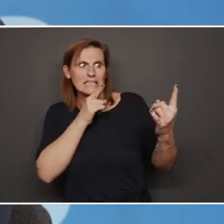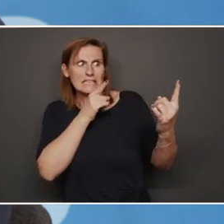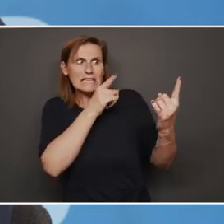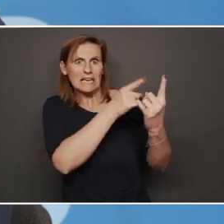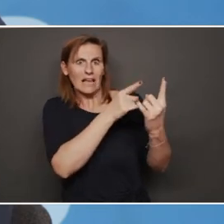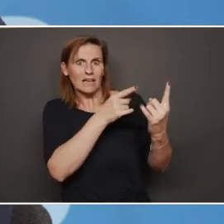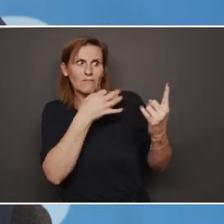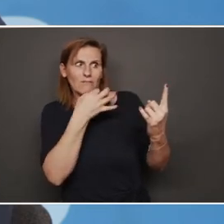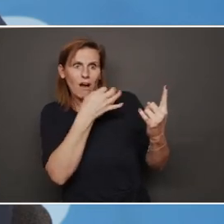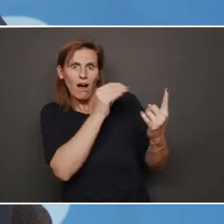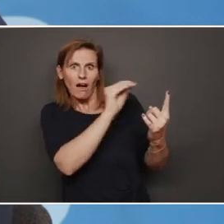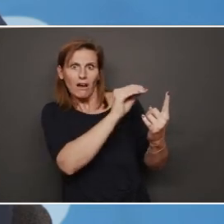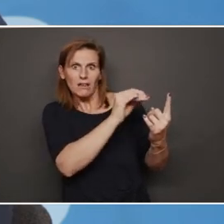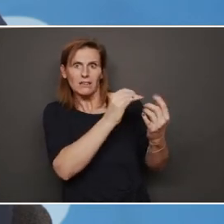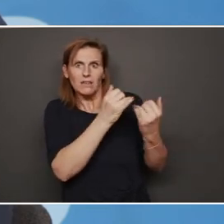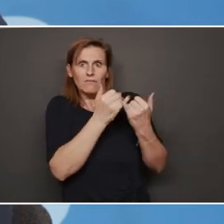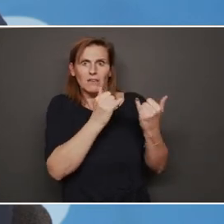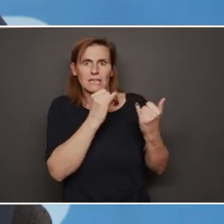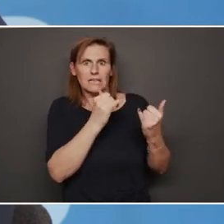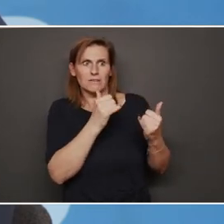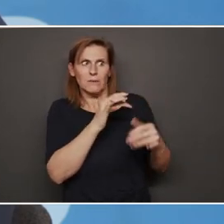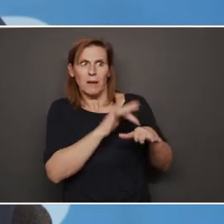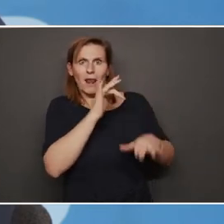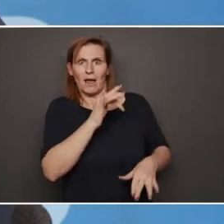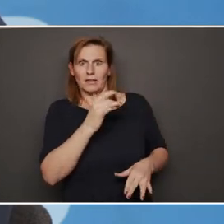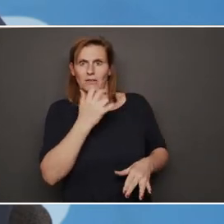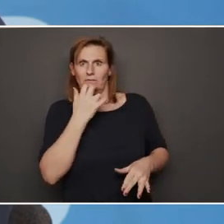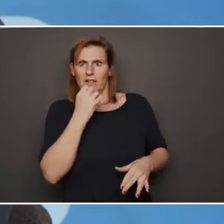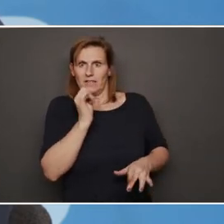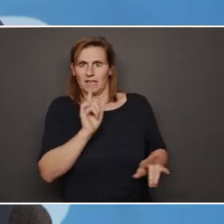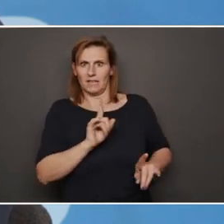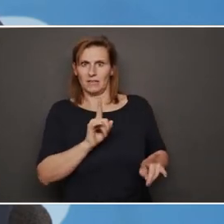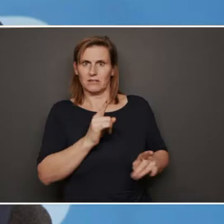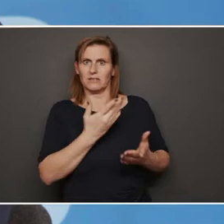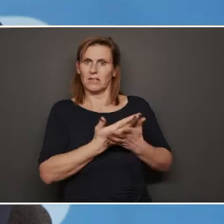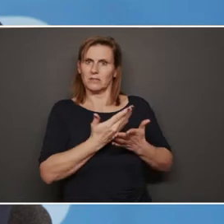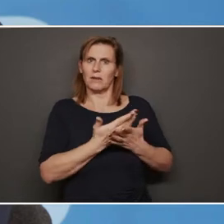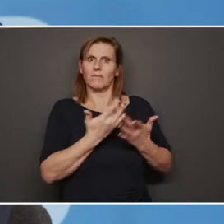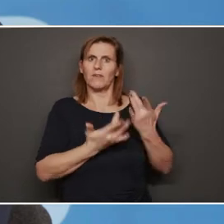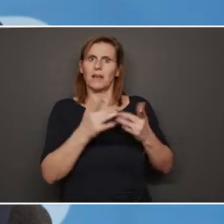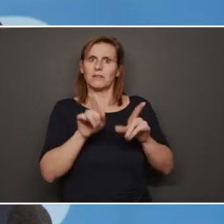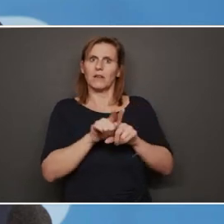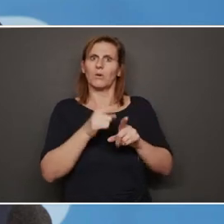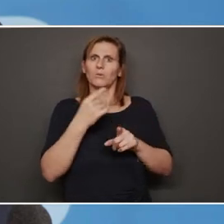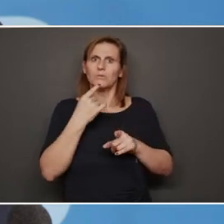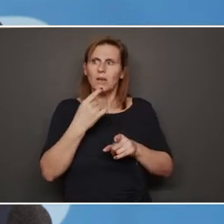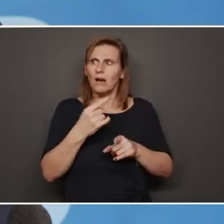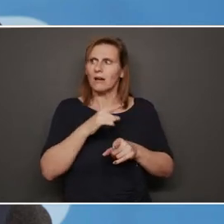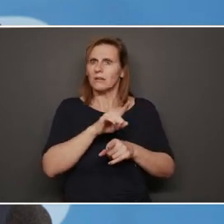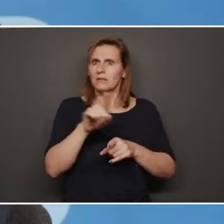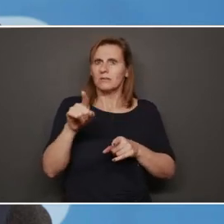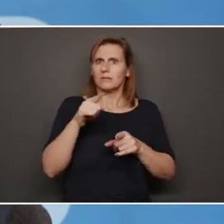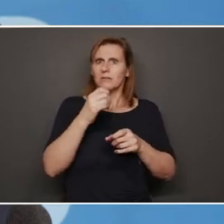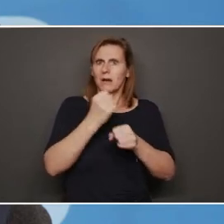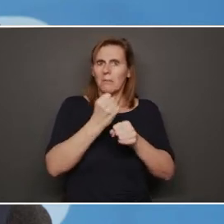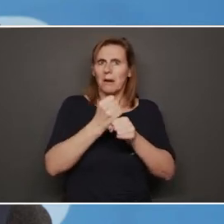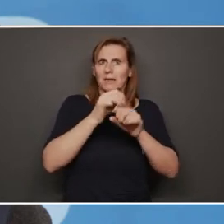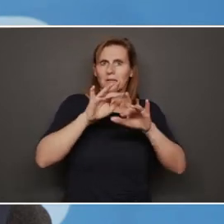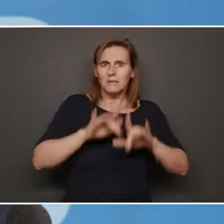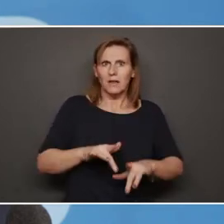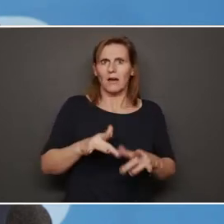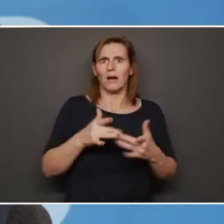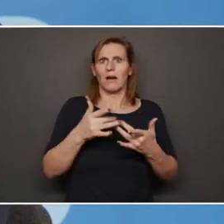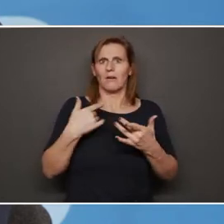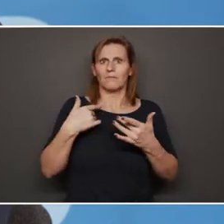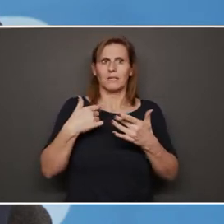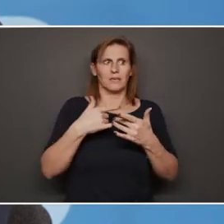Behinderung anzusprechen, um ihn nicht zu kränken oder zu verletzen. Vielleicht kann man da sagen, der Mitarbeiter, der den